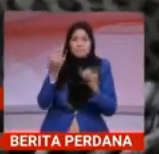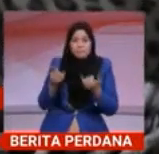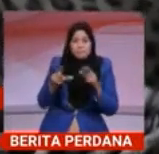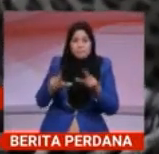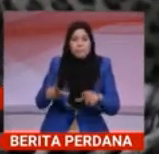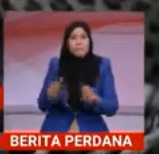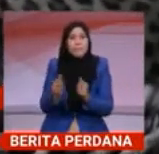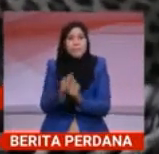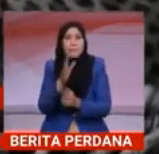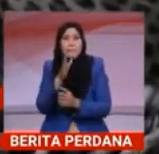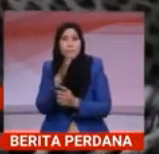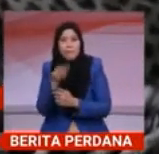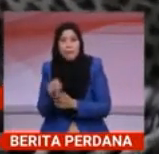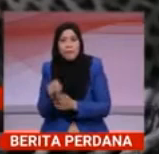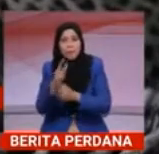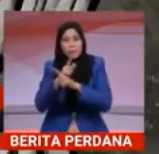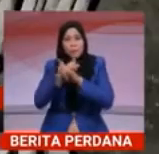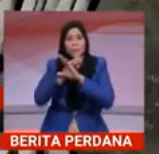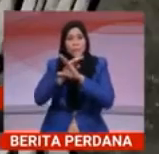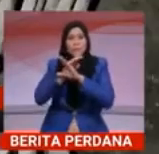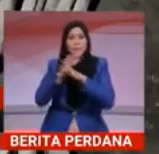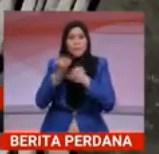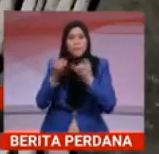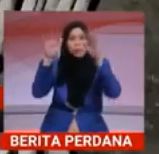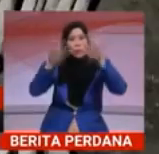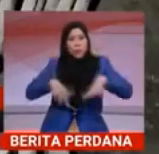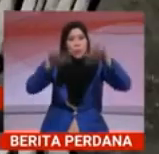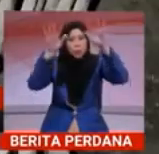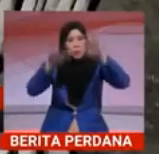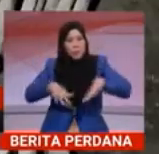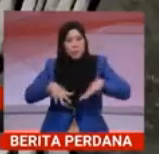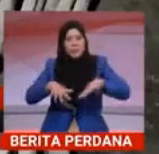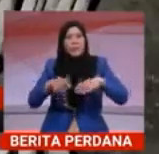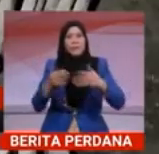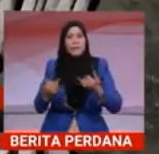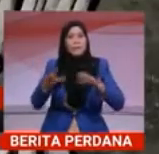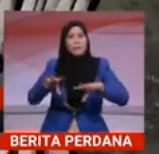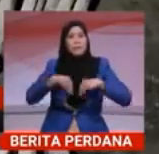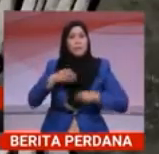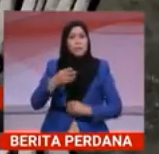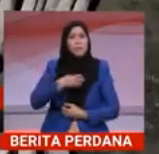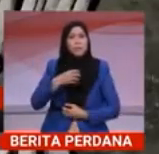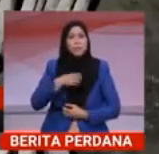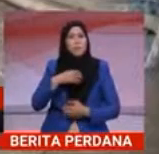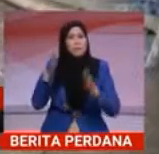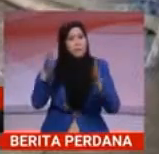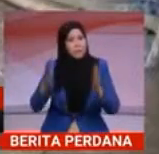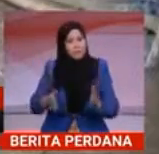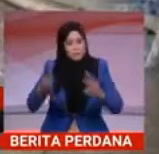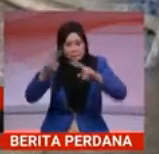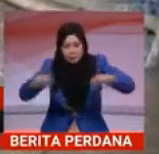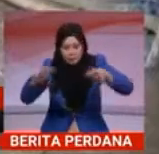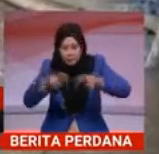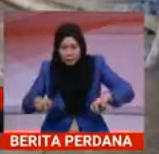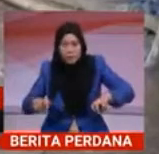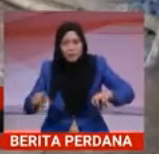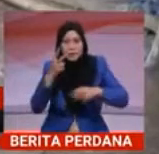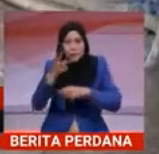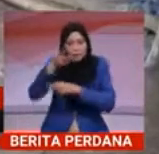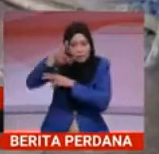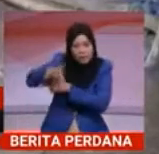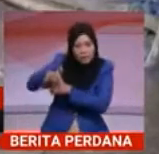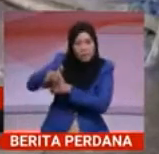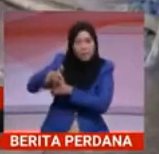si ibu bagi melindungi mereka daripada hujan lebat. Selepas menerima aduan penduduk, penyelidik bertindak memasang kamera